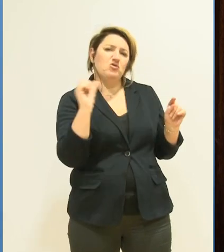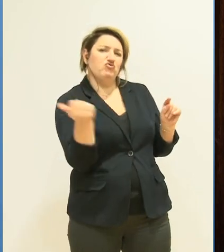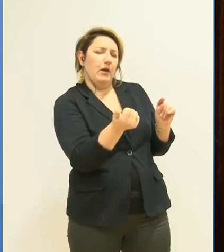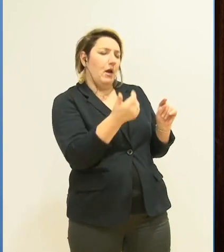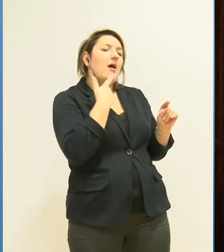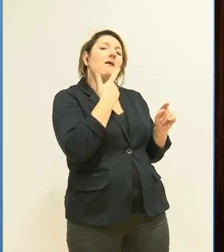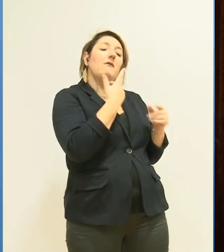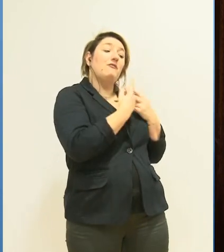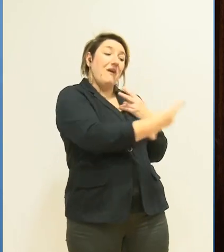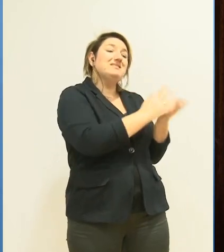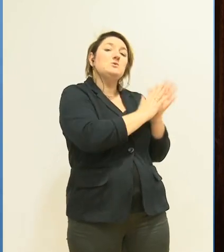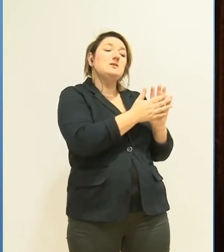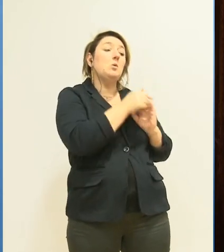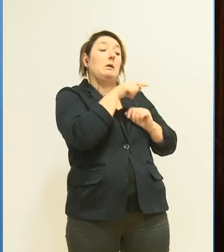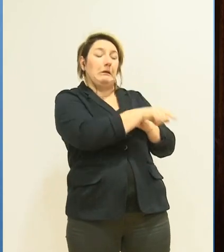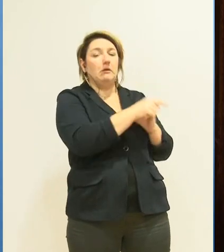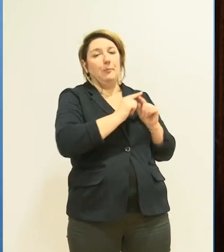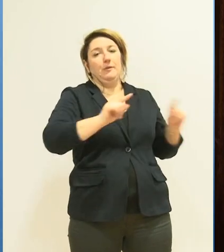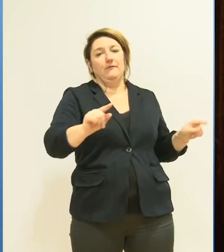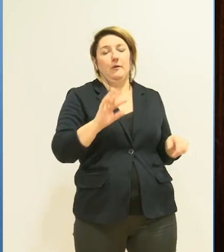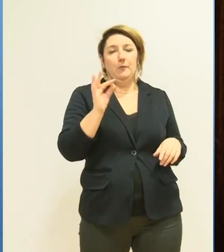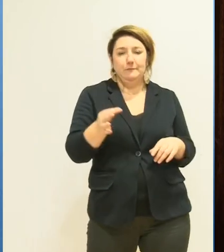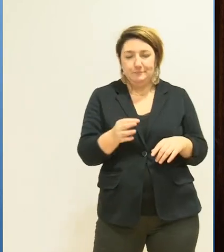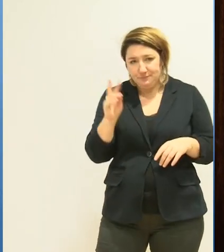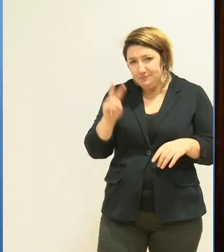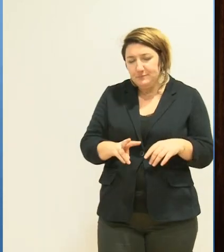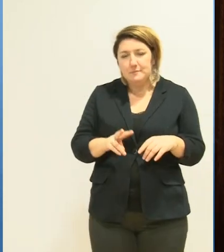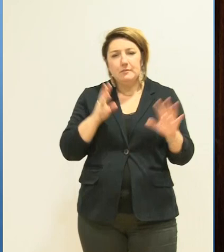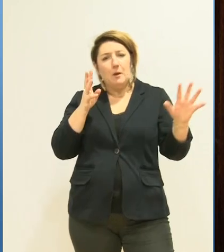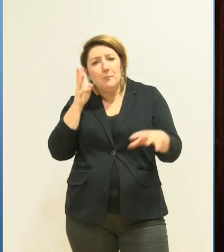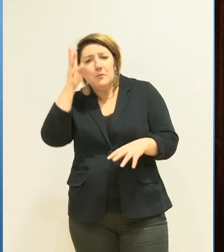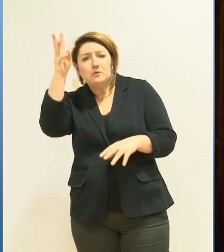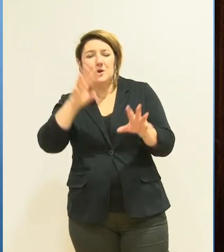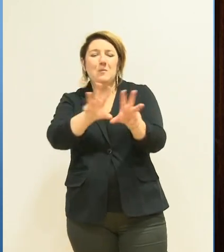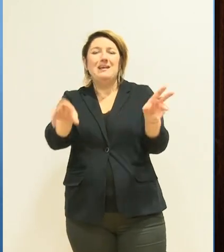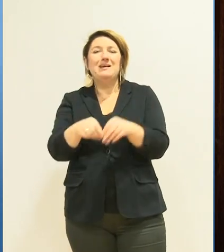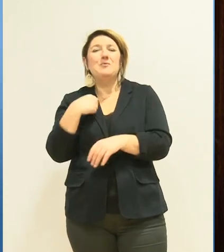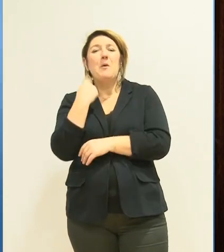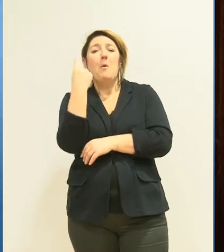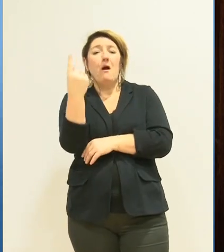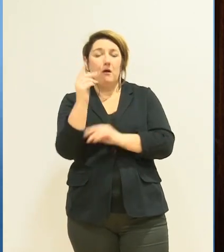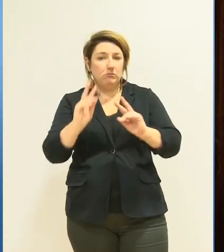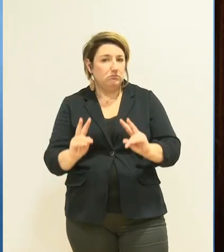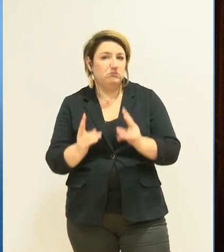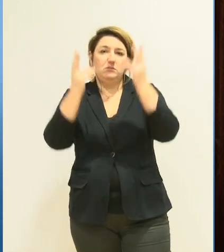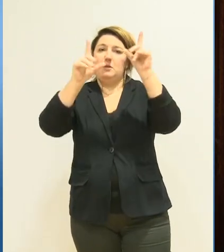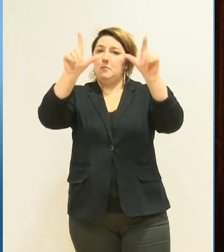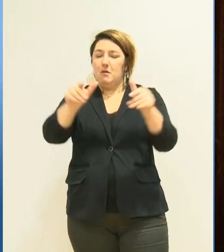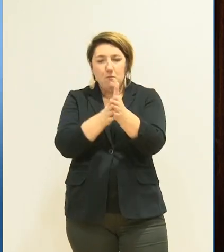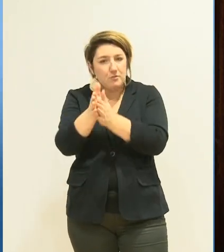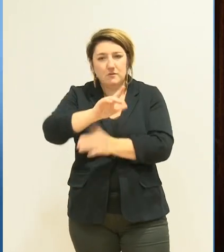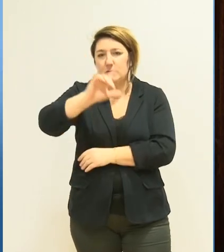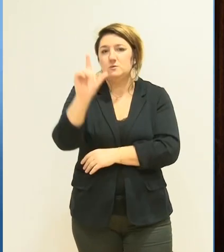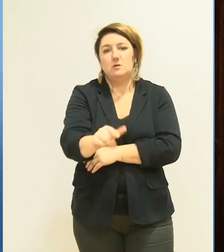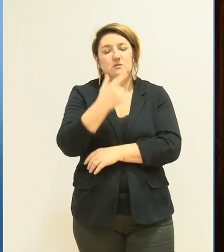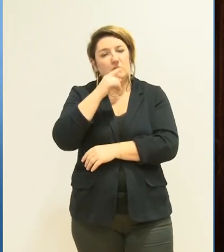association il n'empêche que la dynamique du projet et de l'équipe classée en une et là et que l'on se doit de